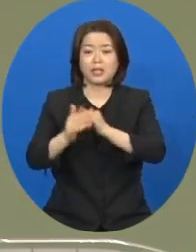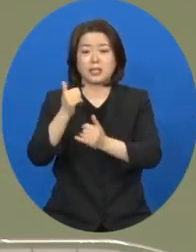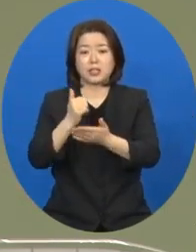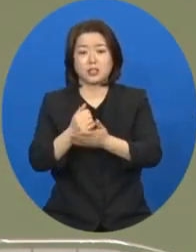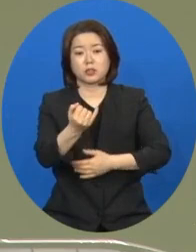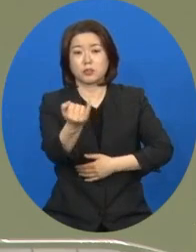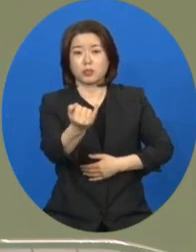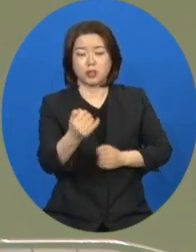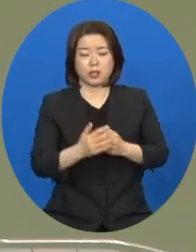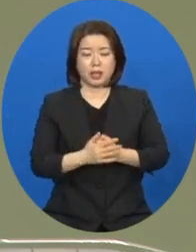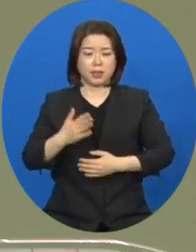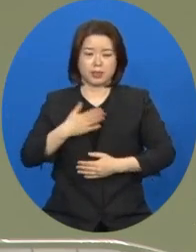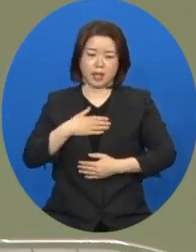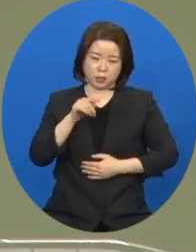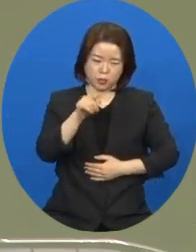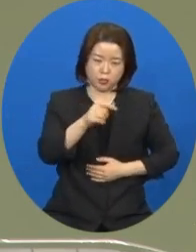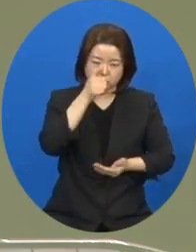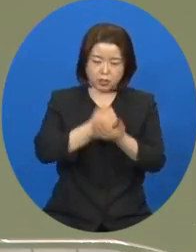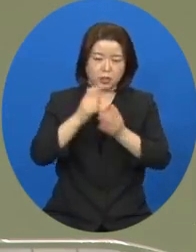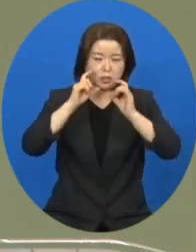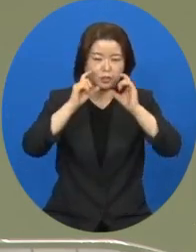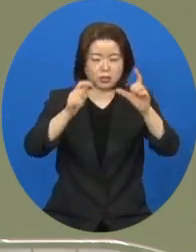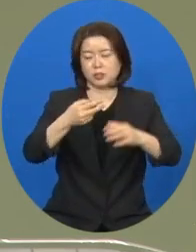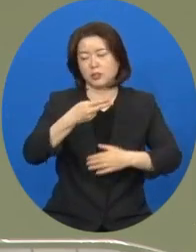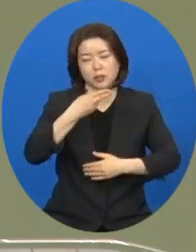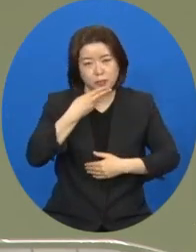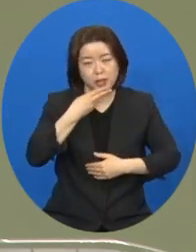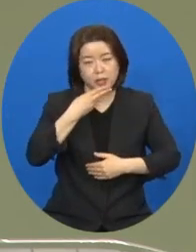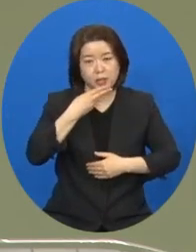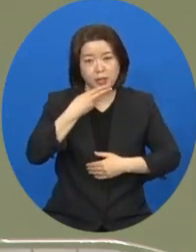여자에게 나도 너를 정죄하지 않는다